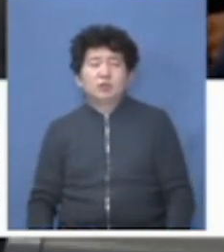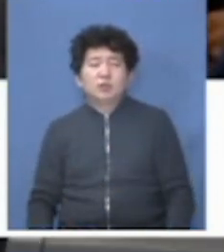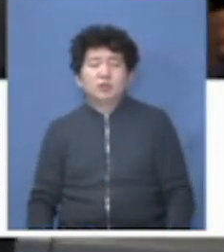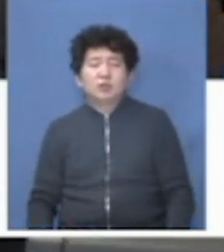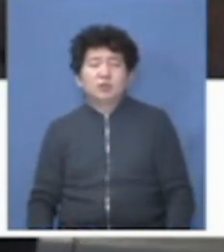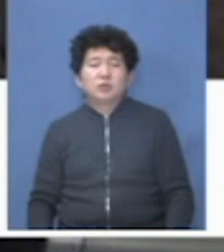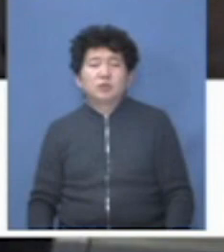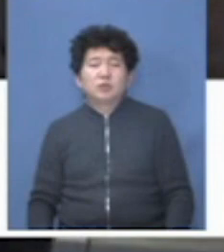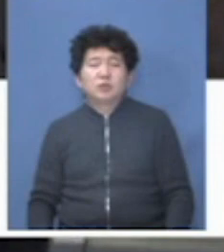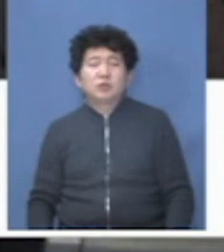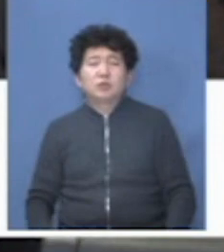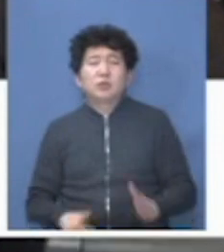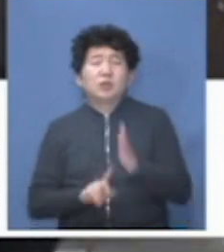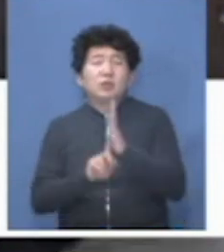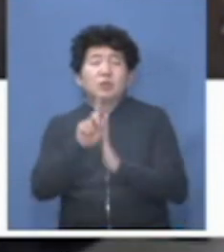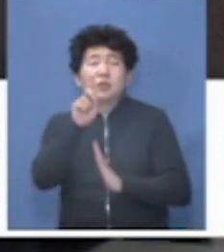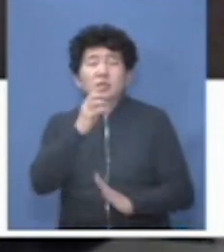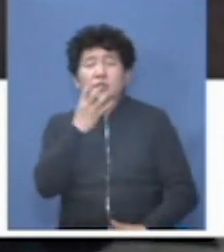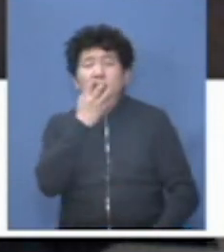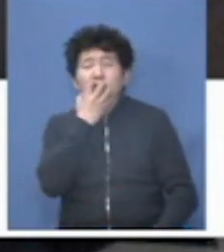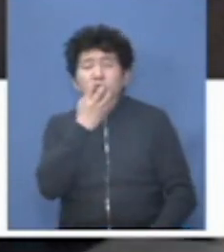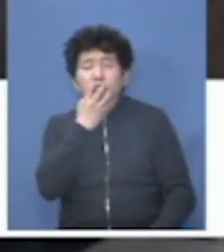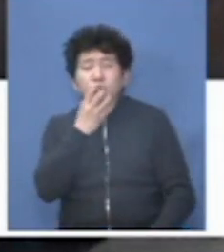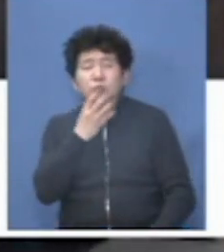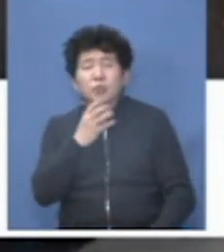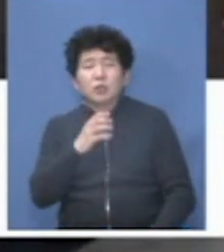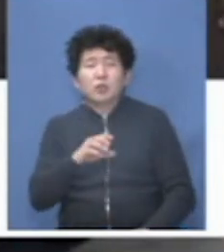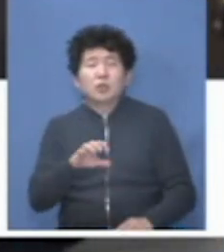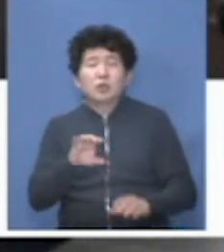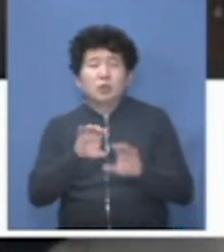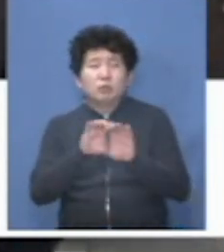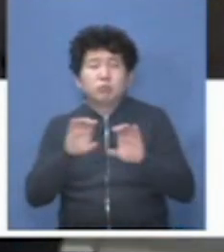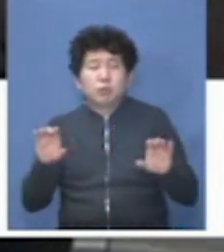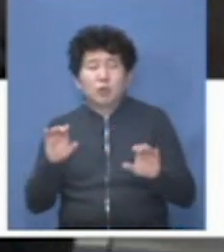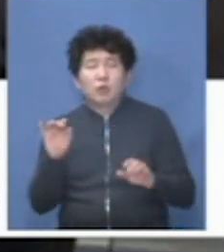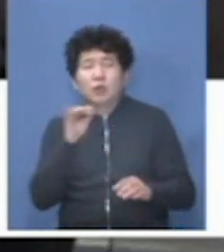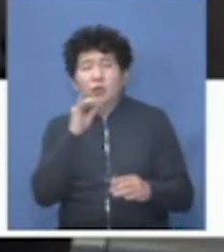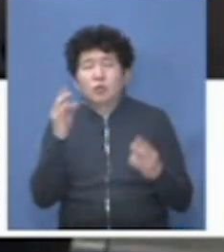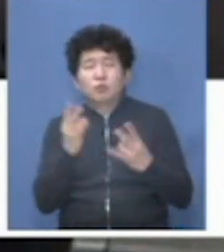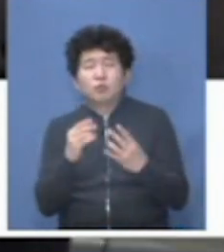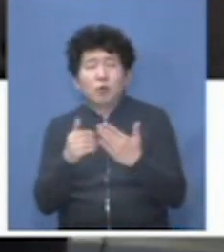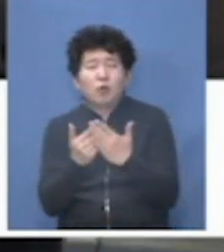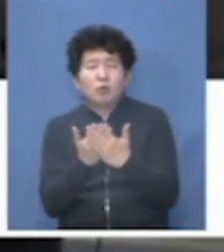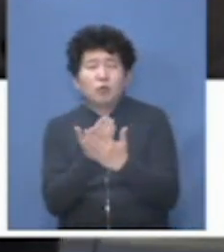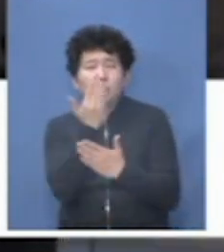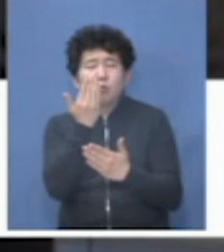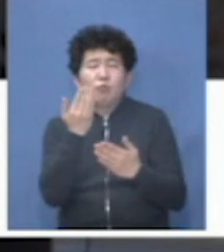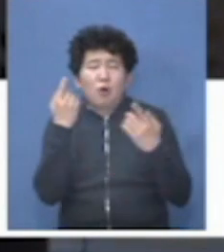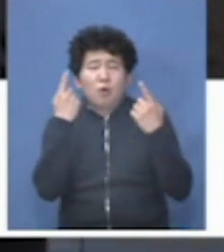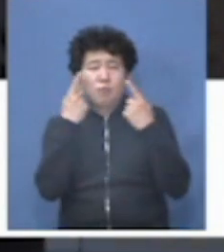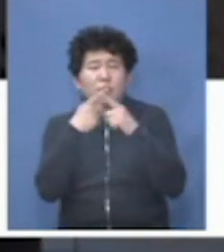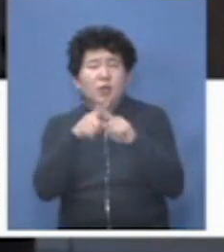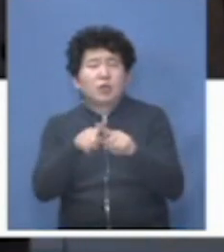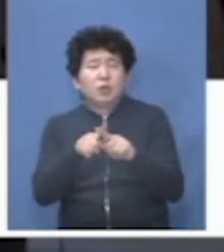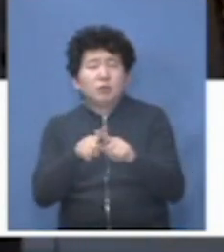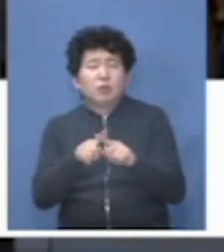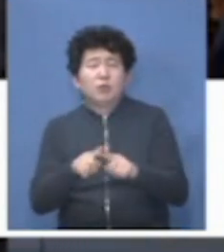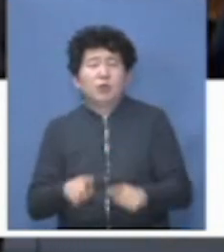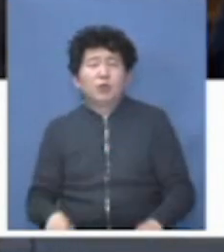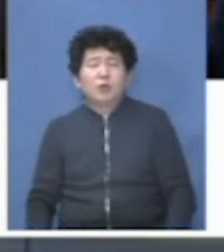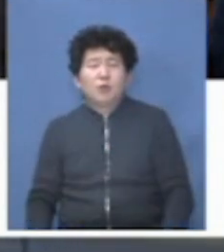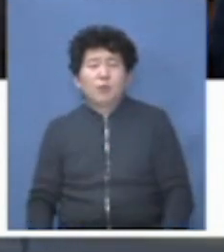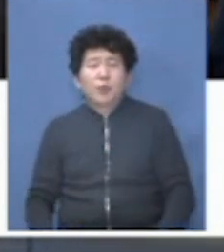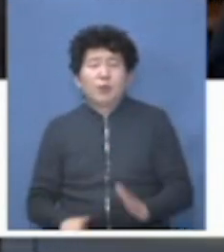Ең алдымен жылу электро орталығында цифрлы технологияны енгізу жағына басымдық беру қажет. Бұл уақыт талабы. Сондықтан бастаған